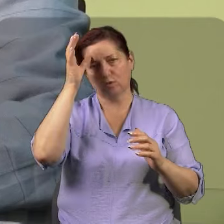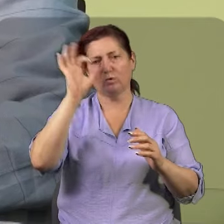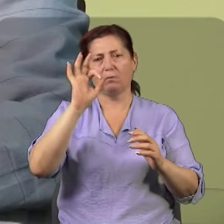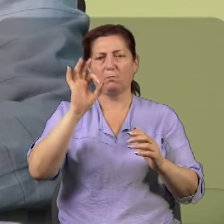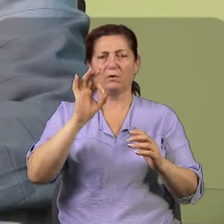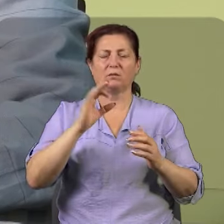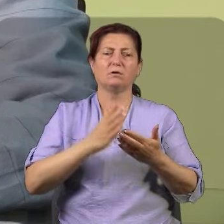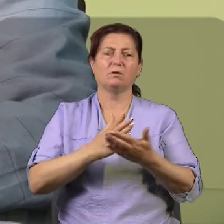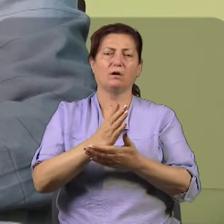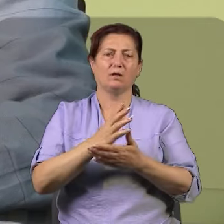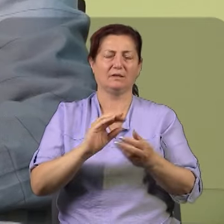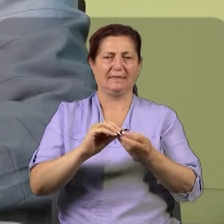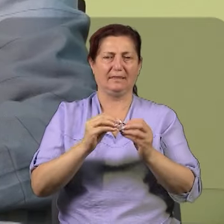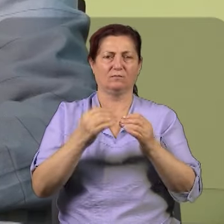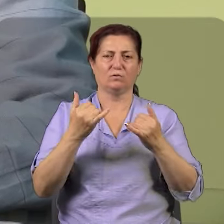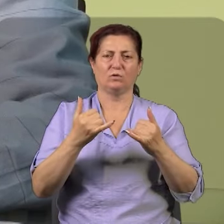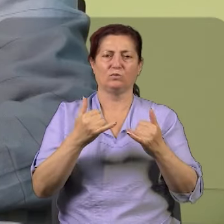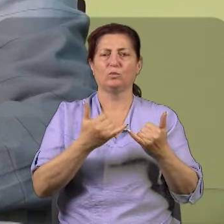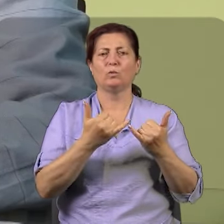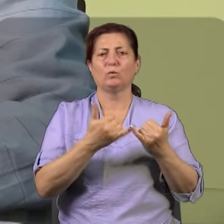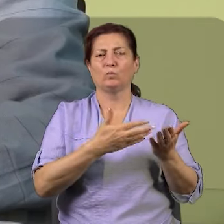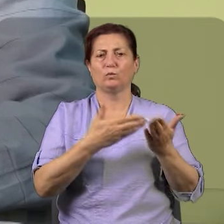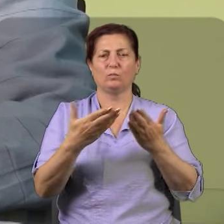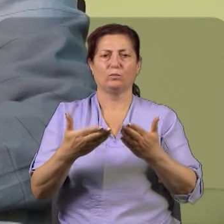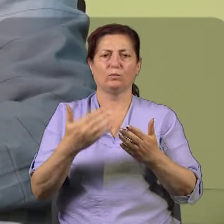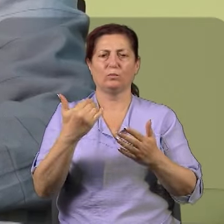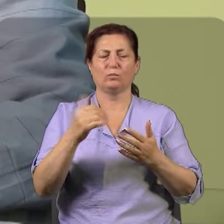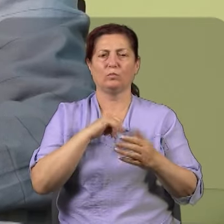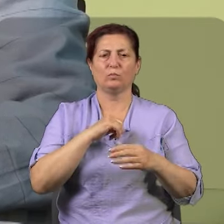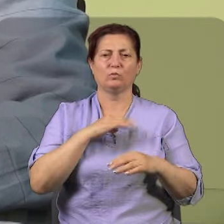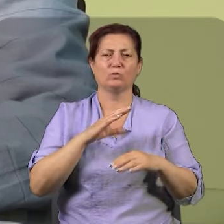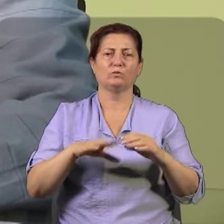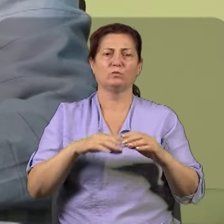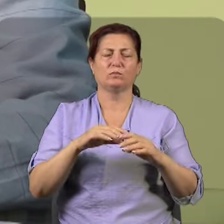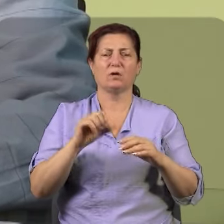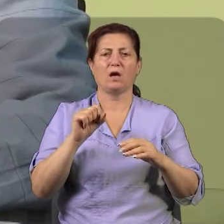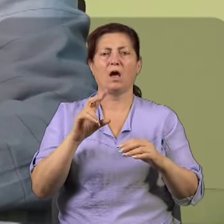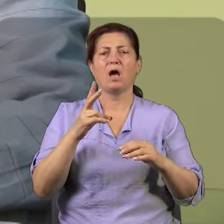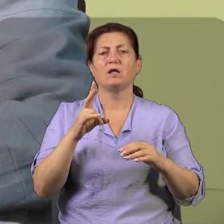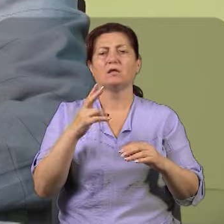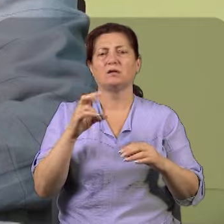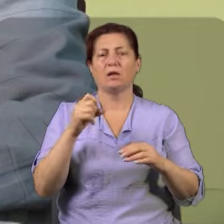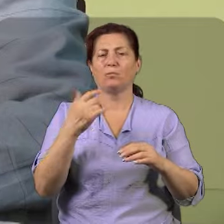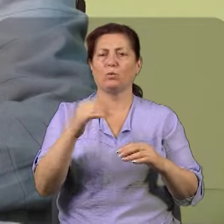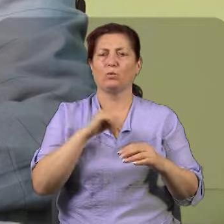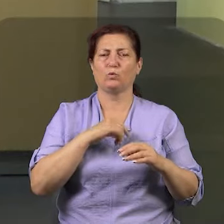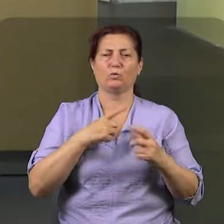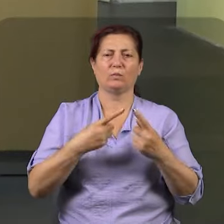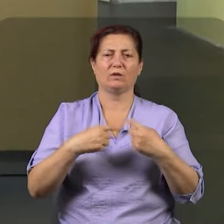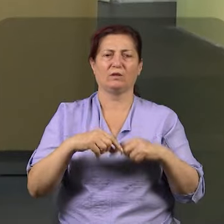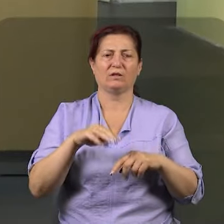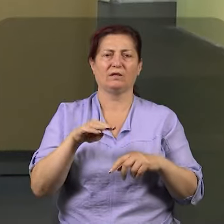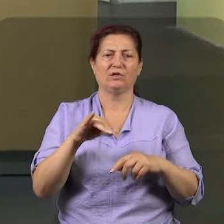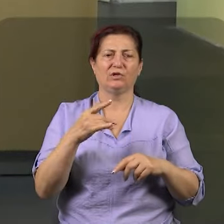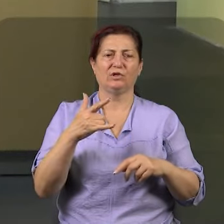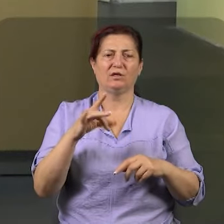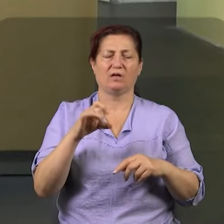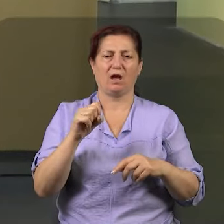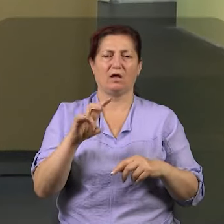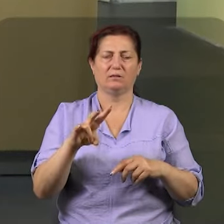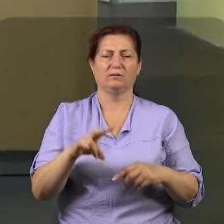խնդիրներ։ Այսօր տաղավարում հյուրընկալել ենք գիտուժնախաձեռնության անդամ, ռոբոմարտ ընկերության համահիմնադիր Տիգրան Շահվերդյանին։ Տիգրան, շնորհակալ